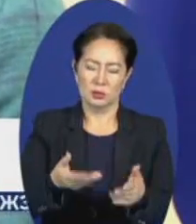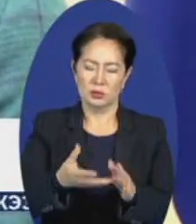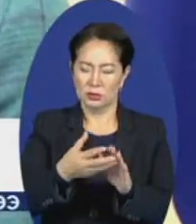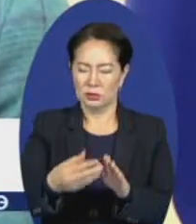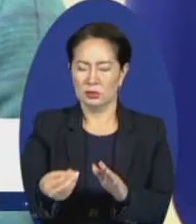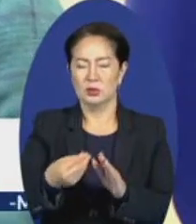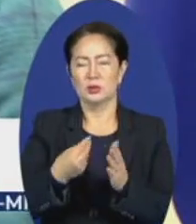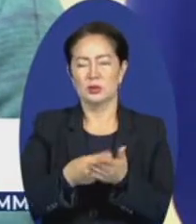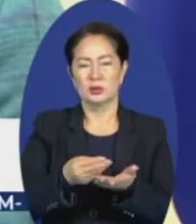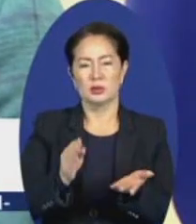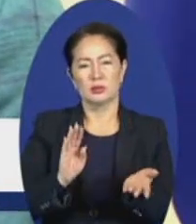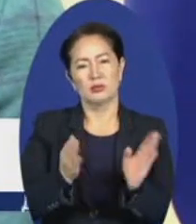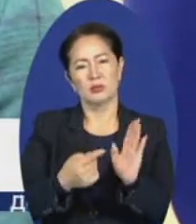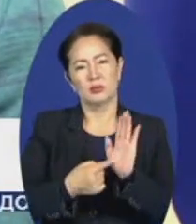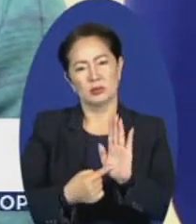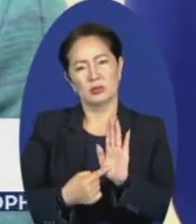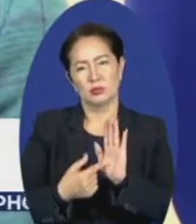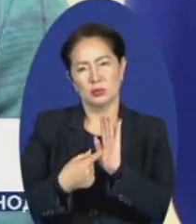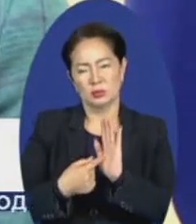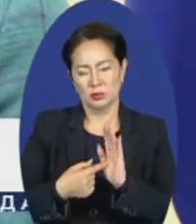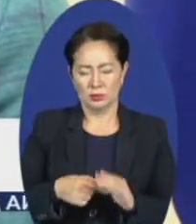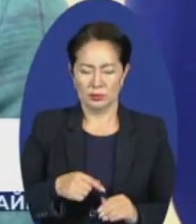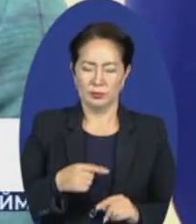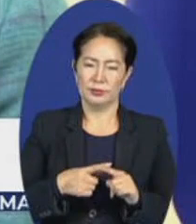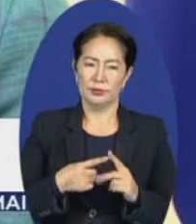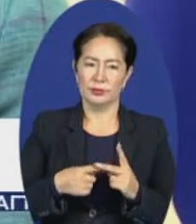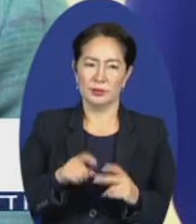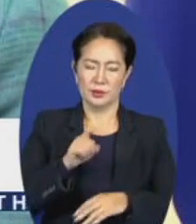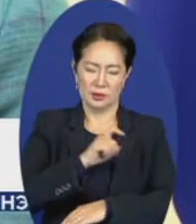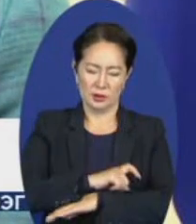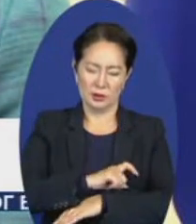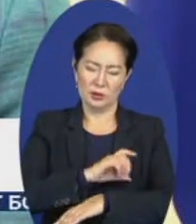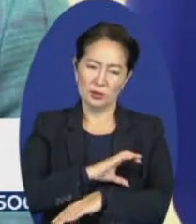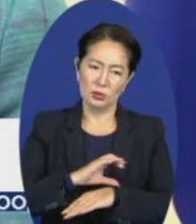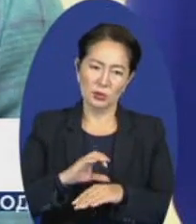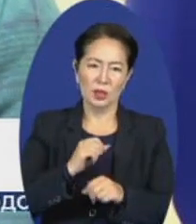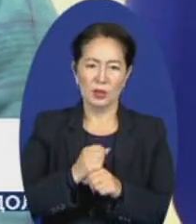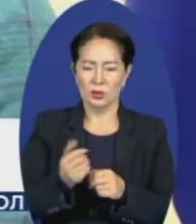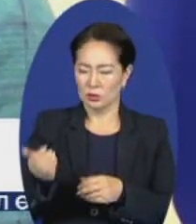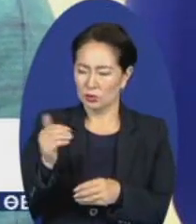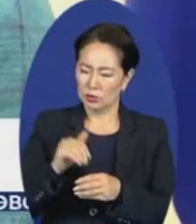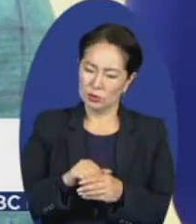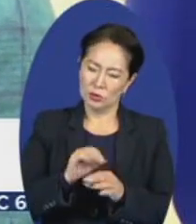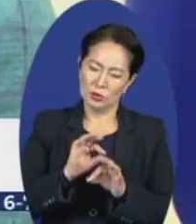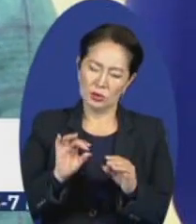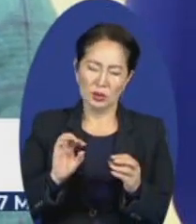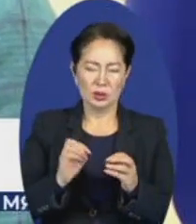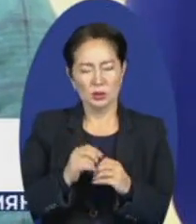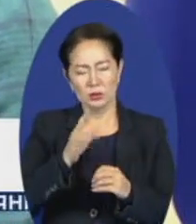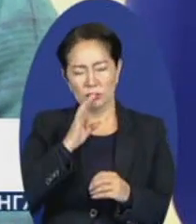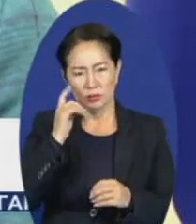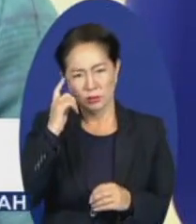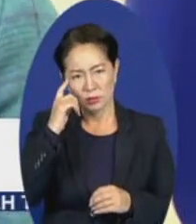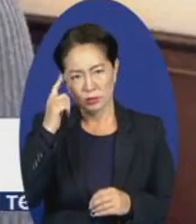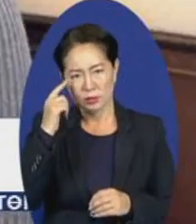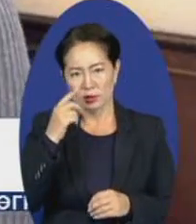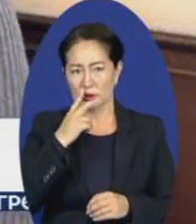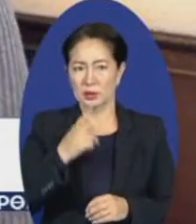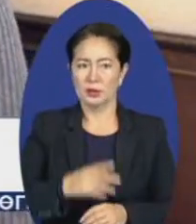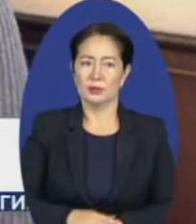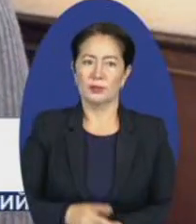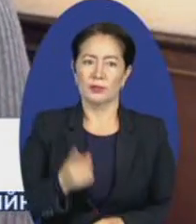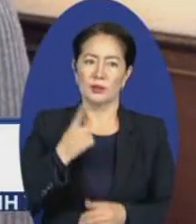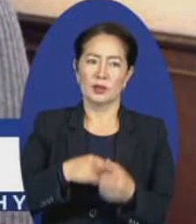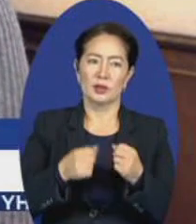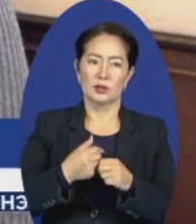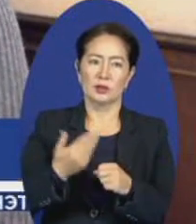тэр хүүхдүүдэд үлгэрлэх, дуур айл үзүүлэхтэй. Тэгээд дээрээс нь хичээл сургалтын үйл ажиллагаандаа тусгах гэх мэт бол зүйлсүүдийг бас бодож анзаарсан.